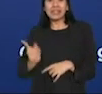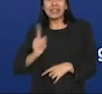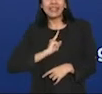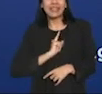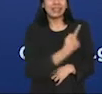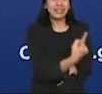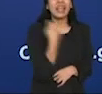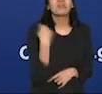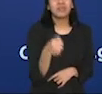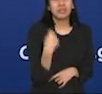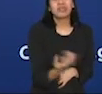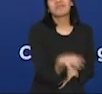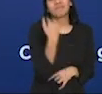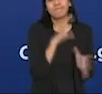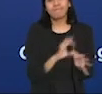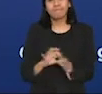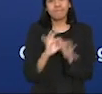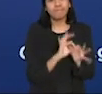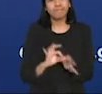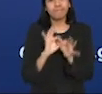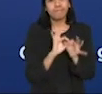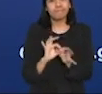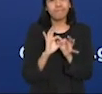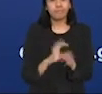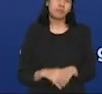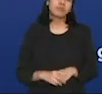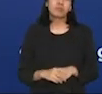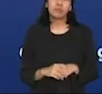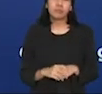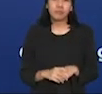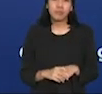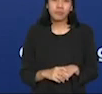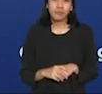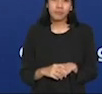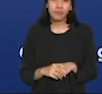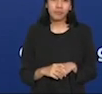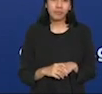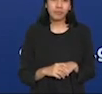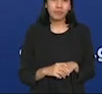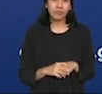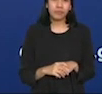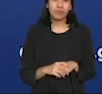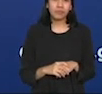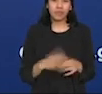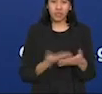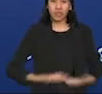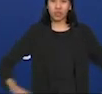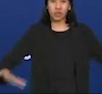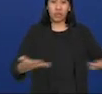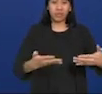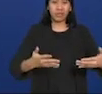itu perlu kerjasama sebuah pihak Hai kemudian kita menyadari betul dalam situasi sulit ini